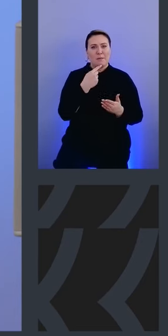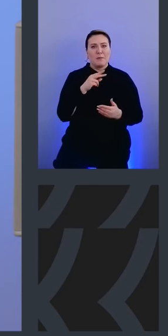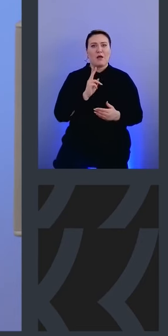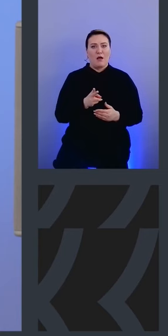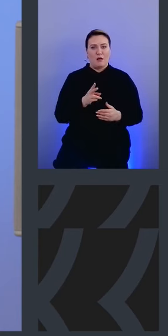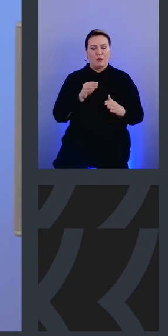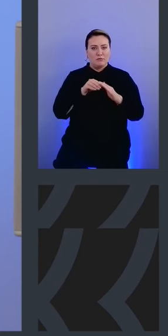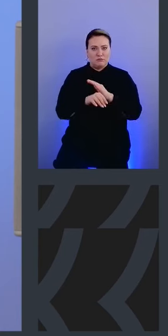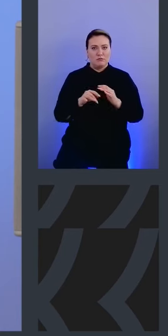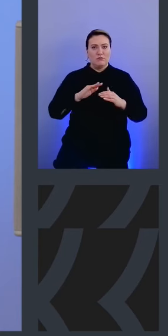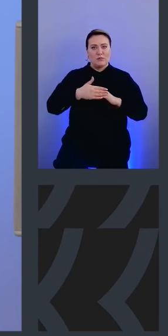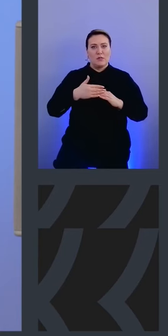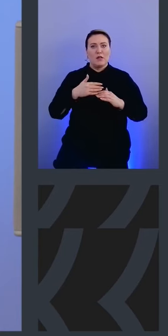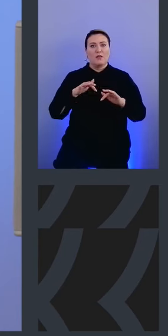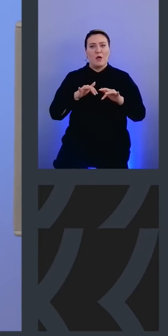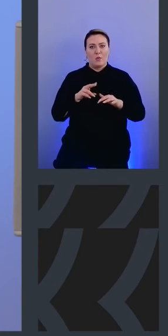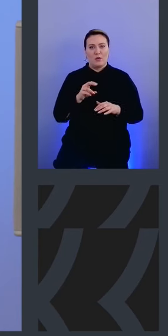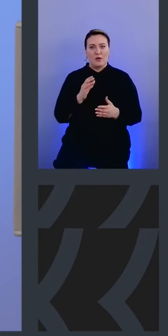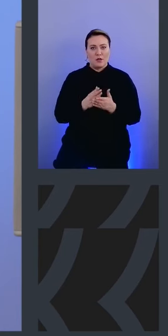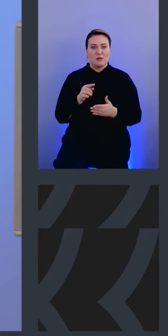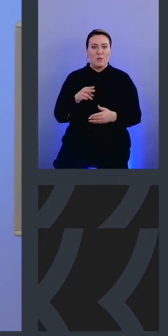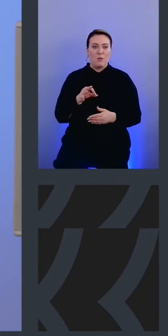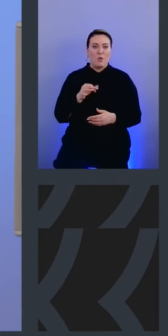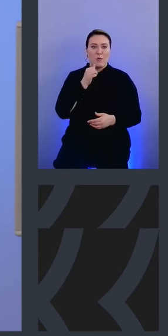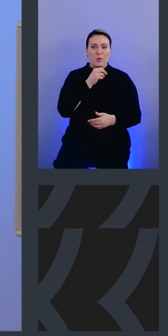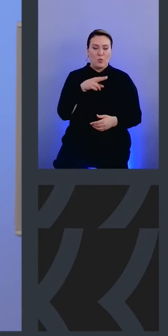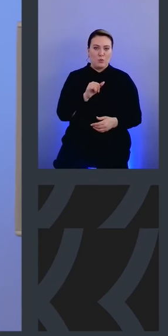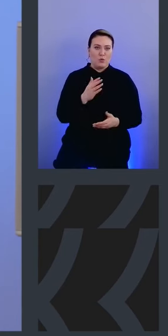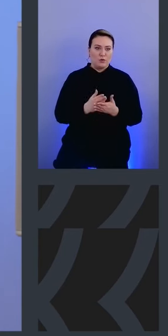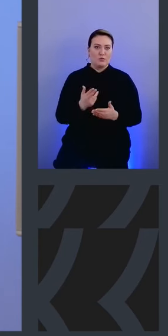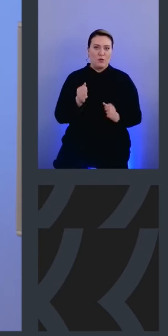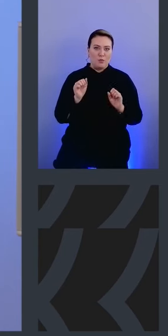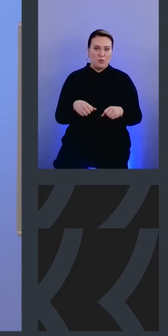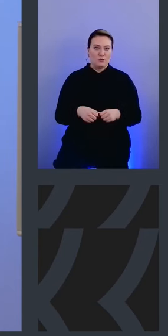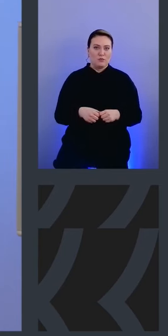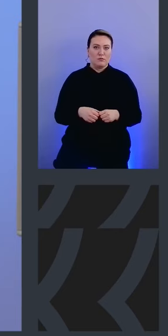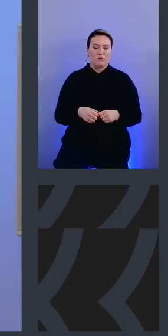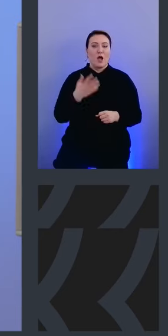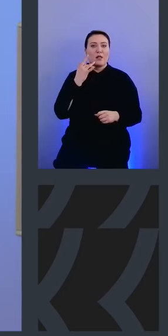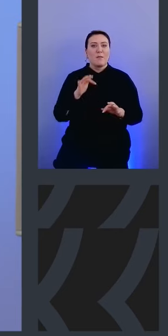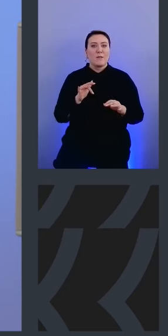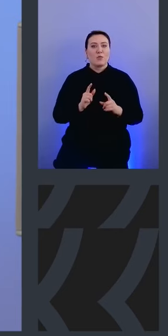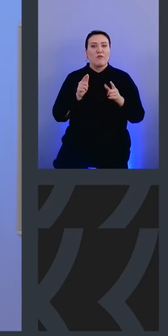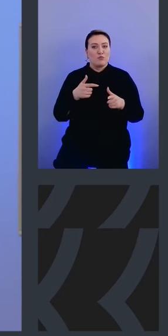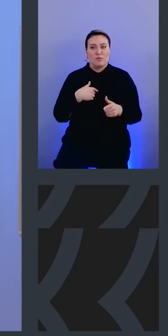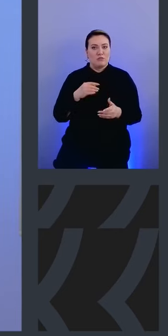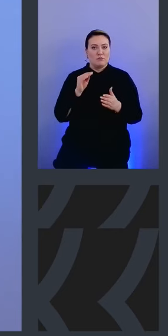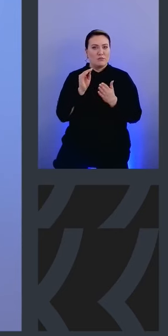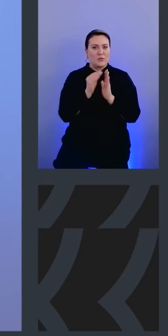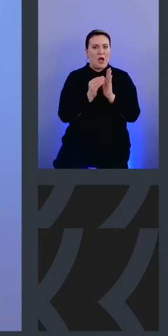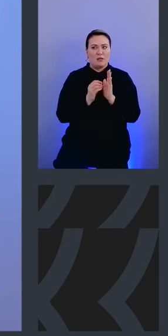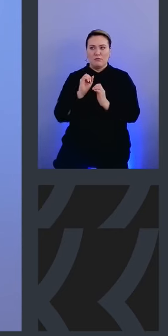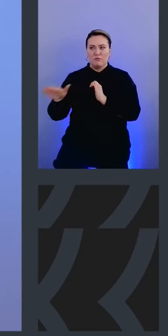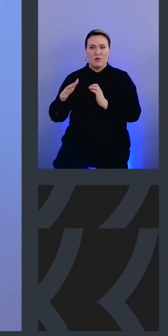компьютера. Здесь по пин-коду, да, можно. Ну, то есть когда я ввожу пин-код, у меня никакие данные не отправляются на